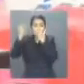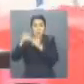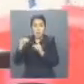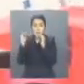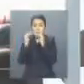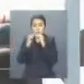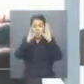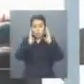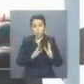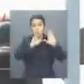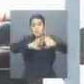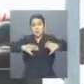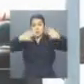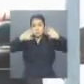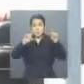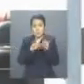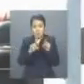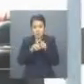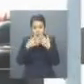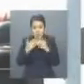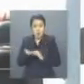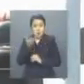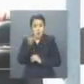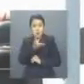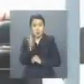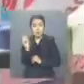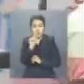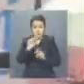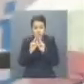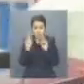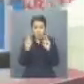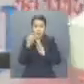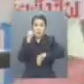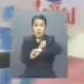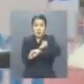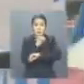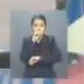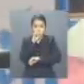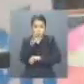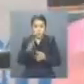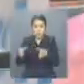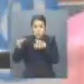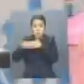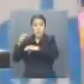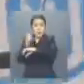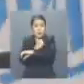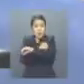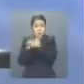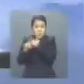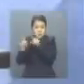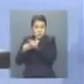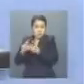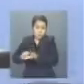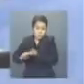เอกชนค่ะส่วนข้อเรียกร้องของคณะกรรมการสมานฉันท์แรงงานไทยนะคะและองค์การเครือข่ายแรงงานได้ยื่นข้อเรียกร้องเร่งด่วน